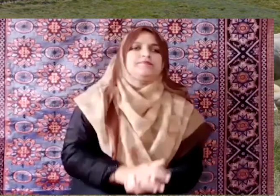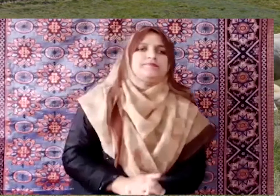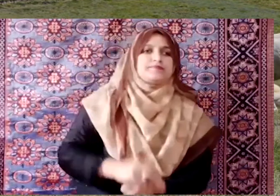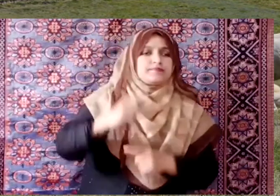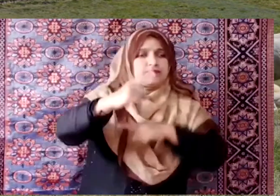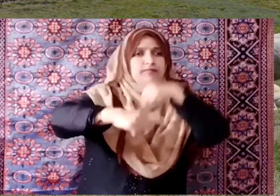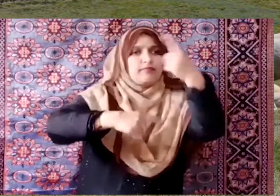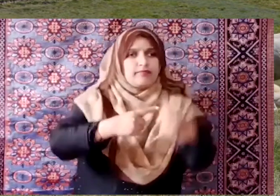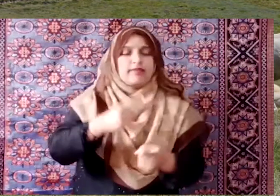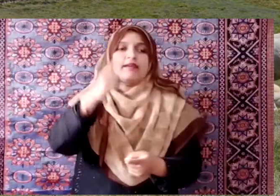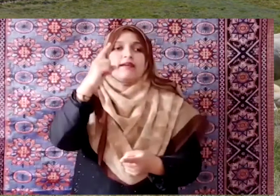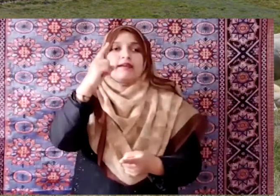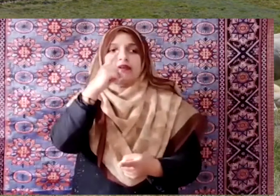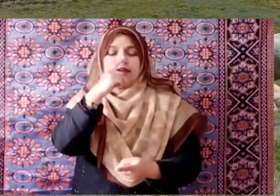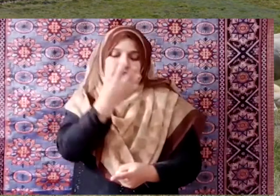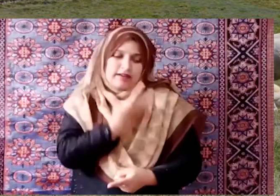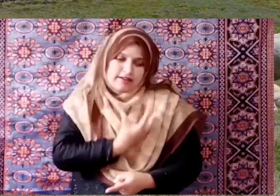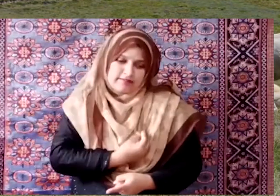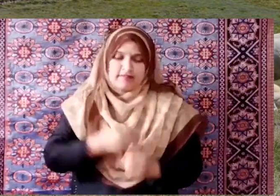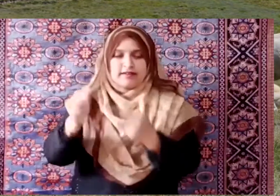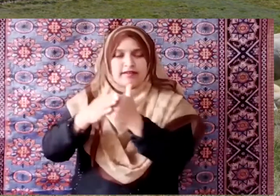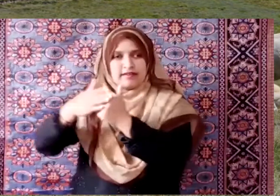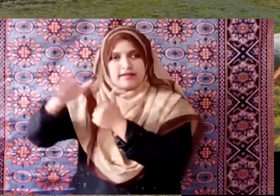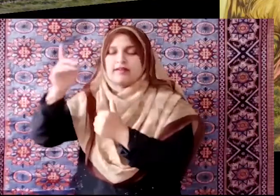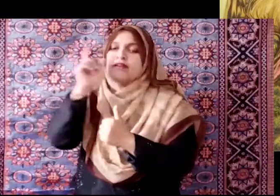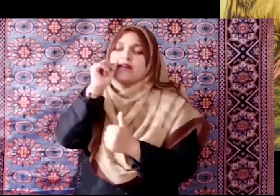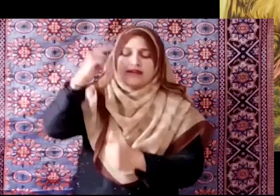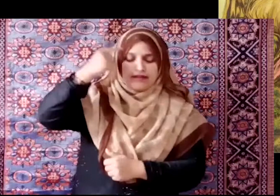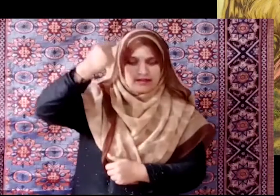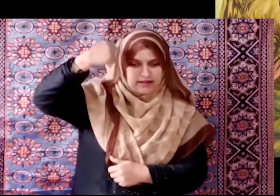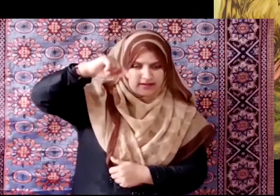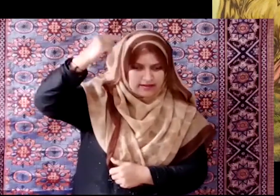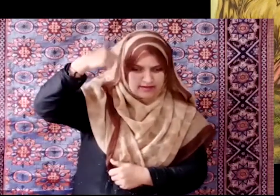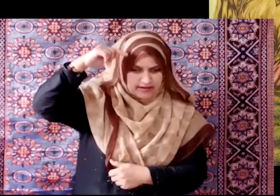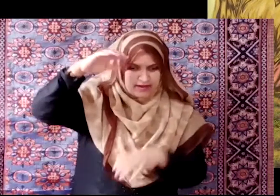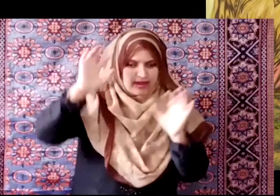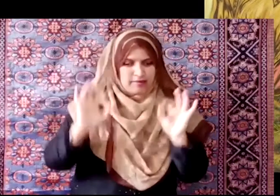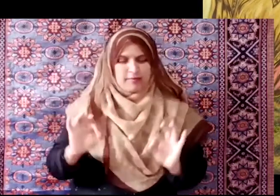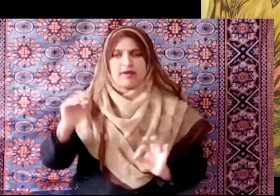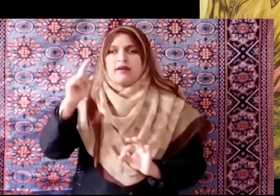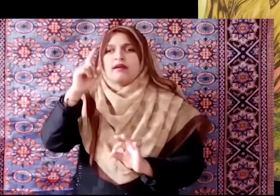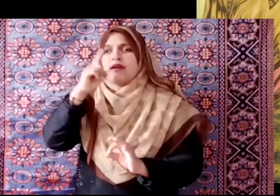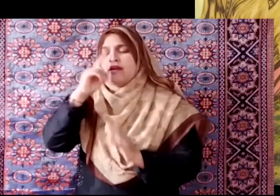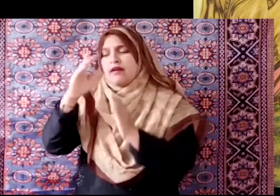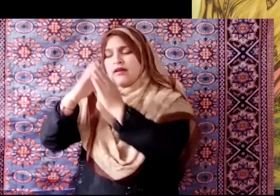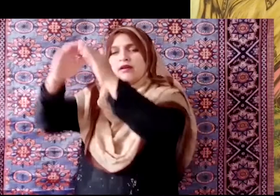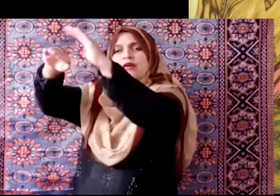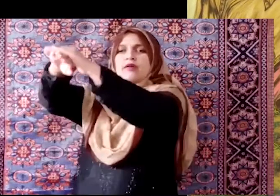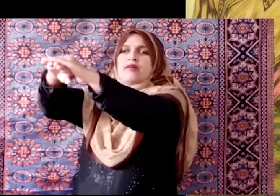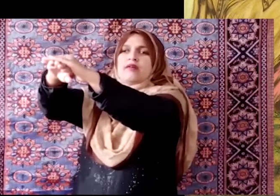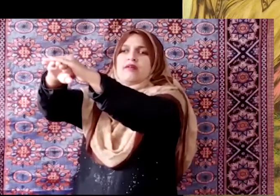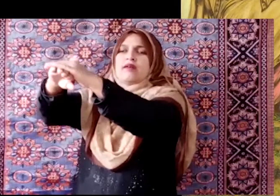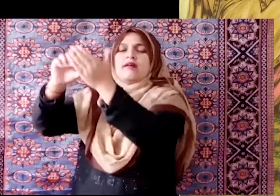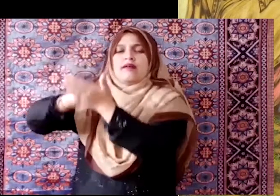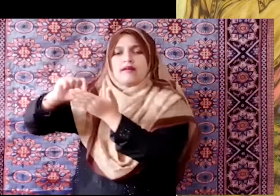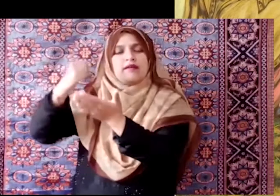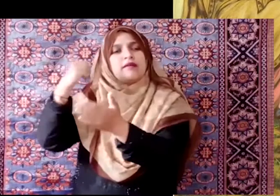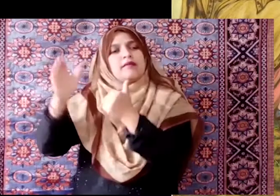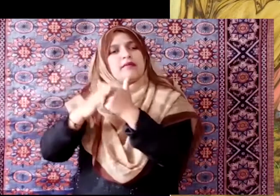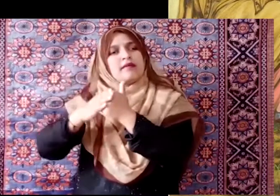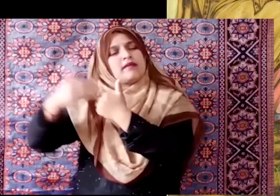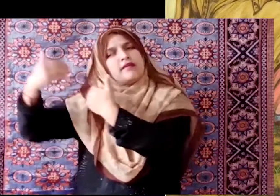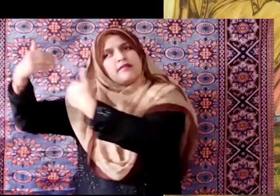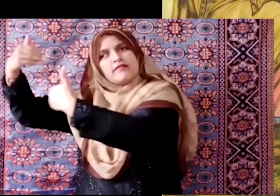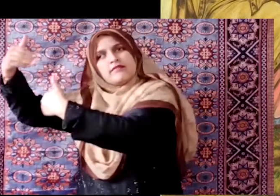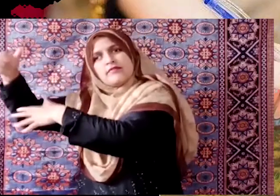دینا بند کر دیا۔ دوسری طرف رانجھا ہیر کے لیے بے قرار رہنے لگا۔ ہیر اپنے محل میں مضطرب تھی۔ ہیر